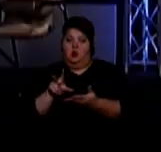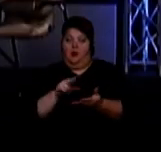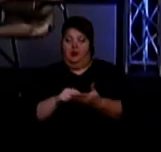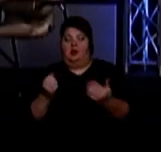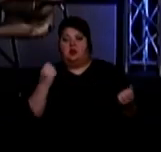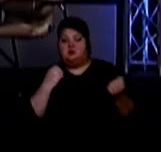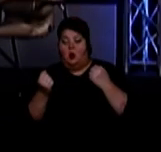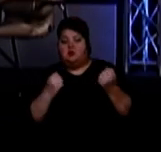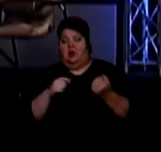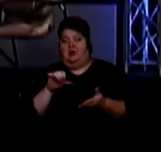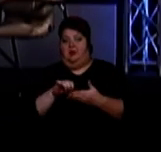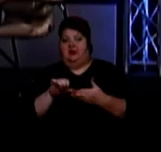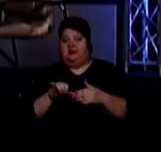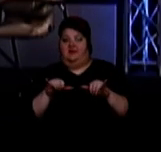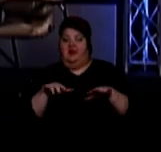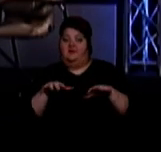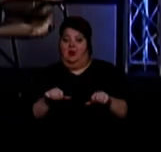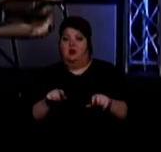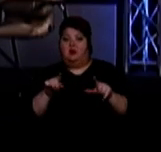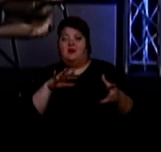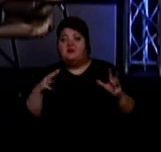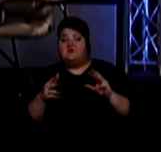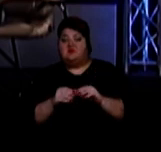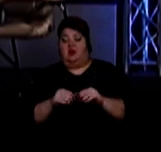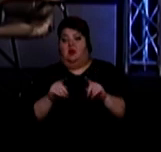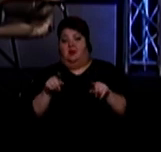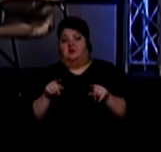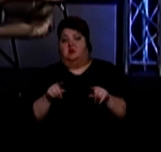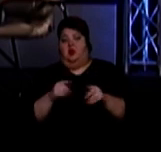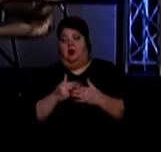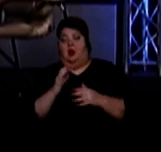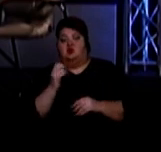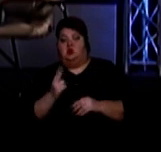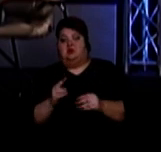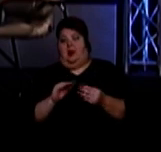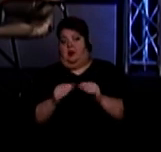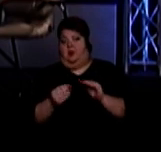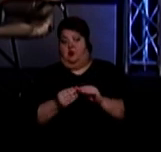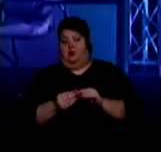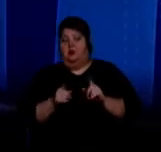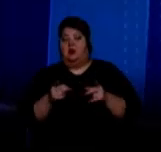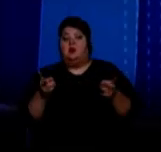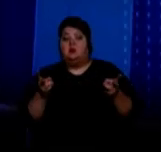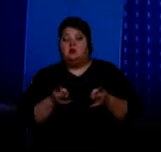тому що це, представники влади. Взагалі донорство – це воно, ну, якби соціальна проблема. Це можна і